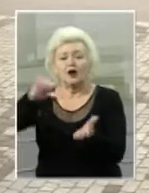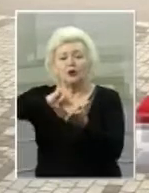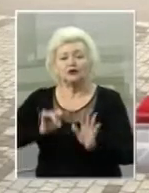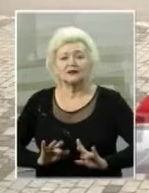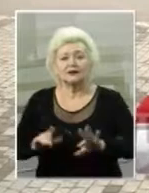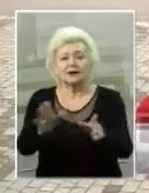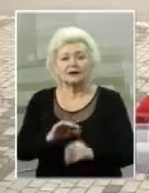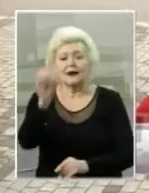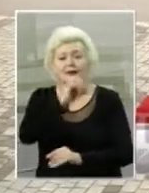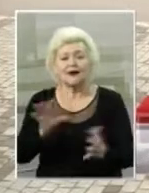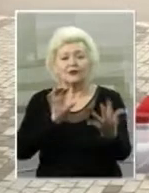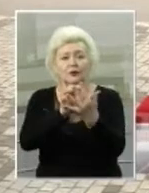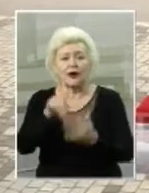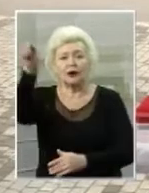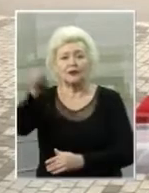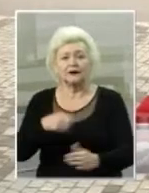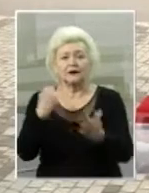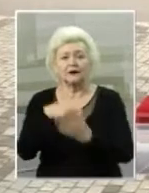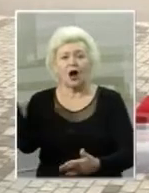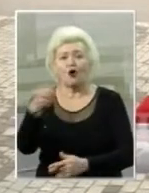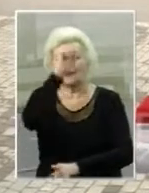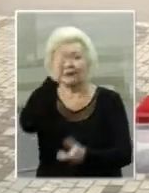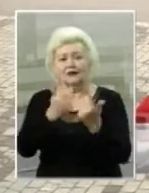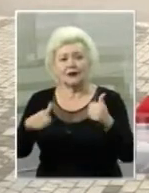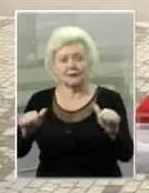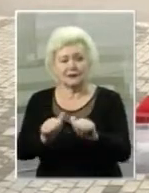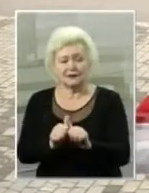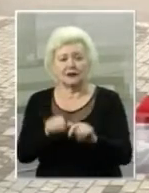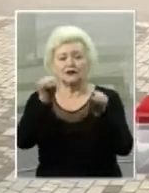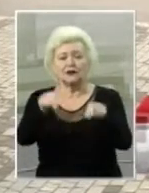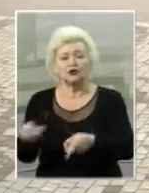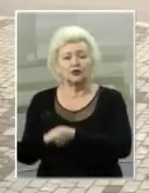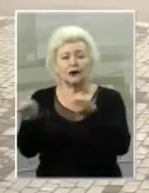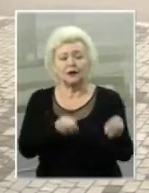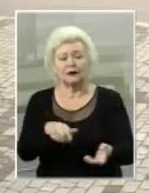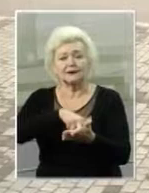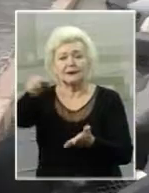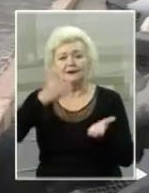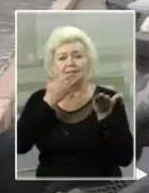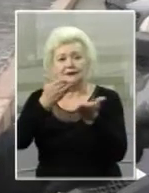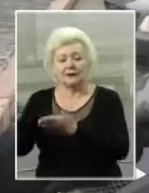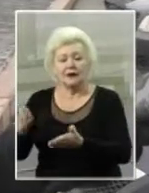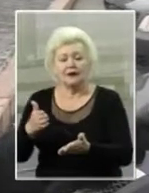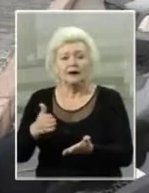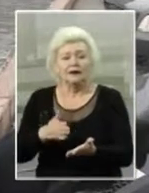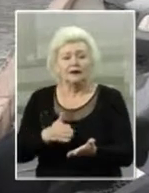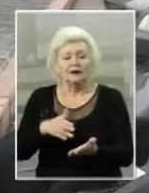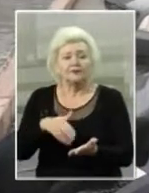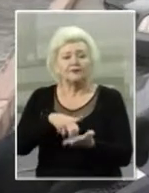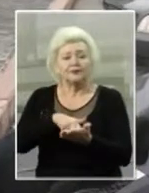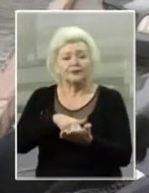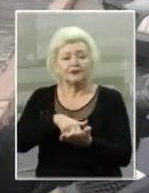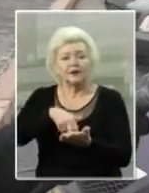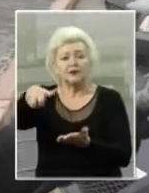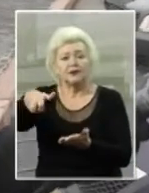Учасники акції «Євробляха» приїхали до облдержадміністрації. Сюди вони привезли лист звернення. Письмо обращення